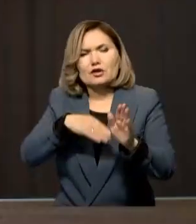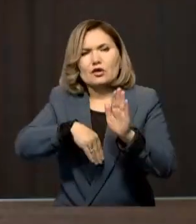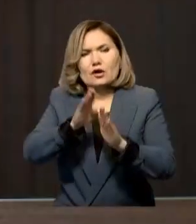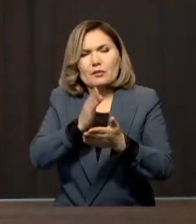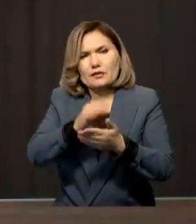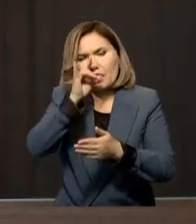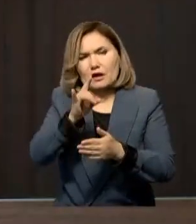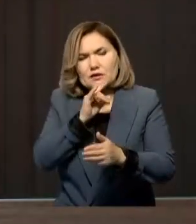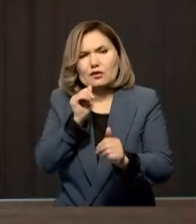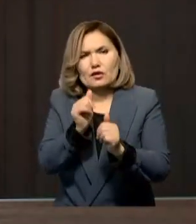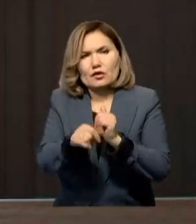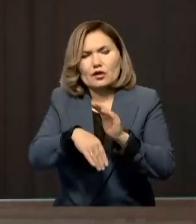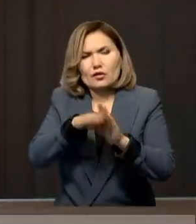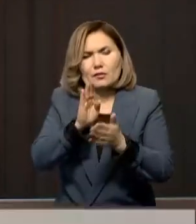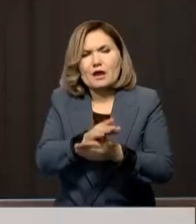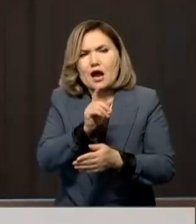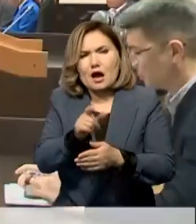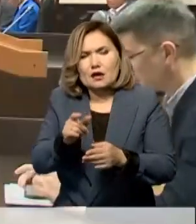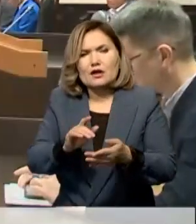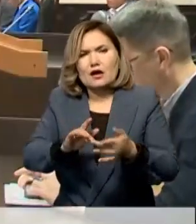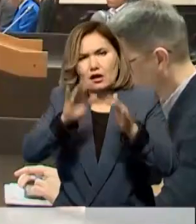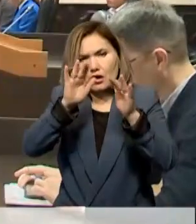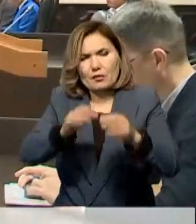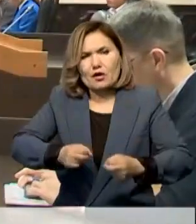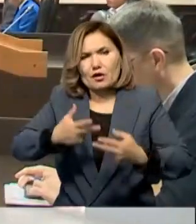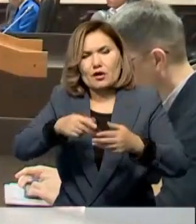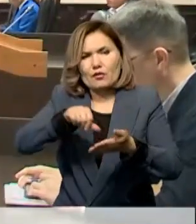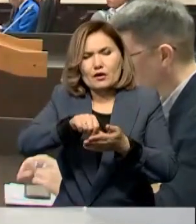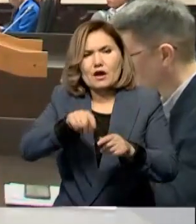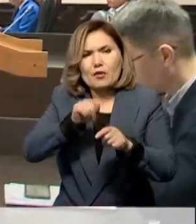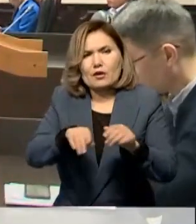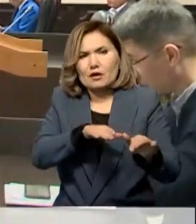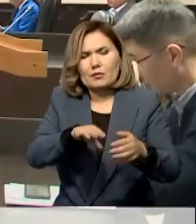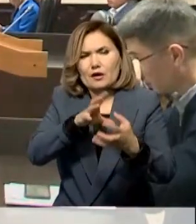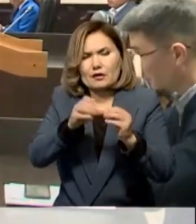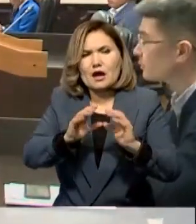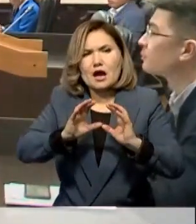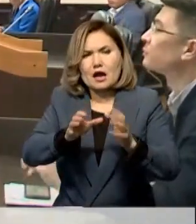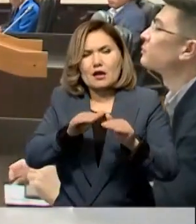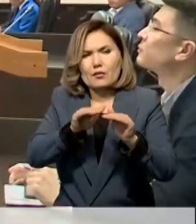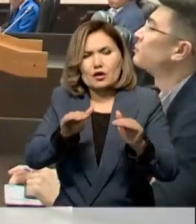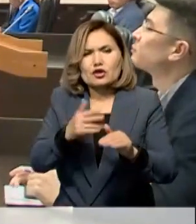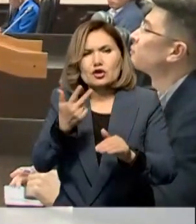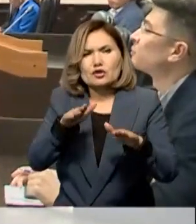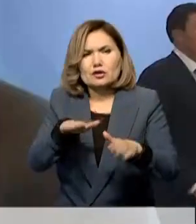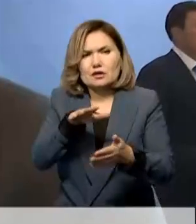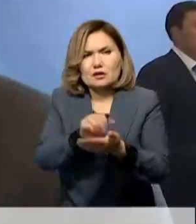бойынша Қазақстан көш бастап тұр. Азаматтық сот төрелігіне келсек, істерді жедел қарау тұрғысынан әлемдік рейтингте үздік